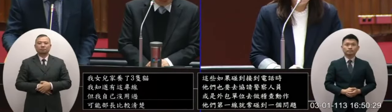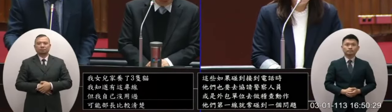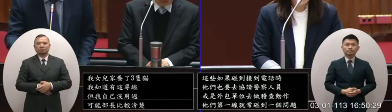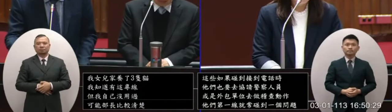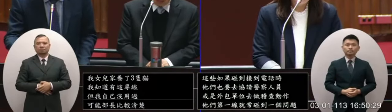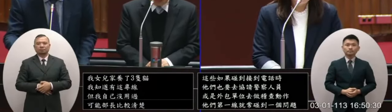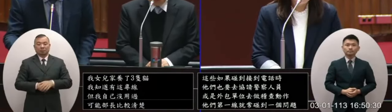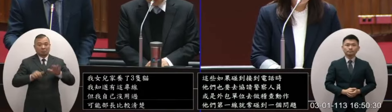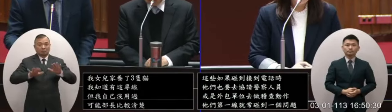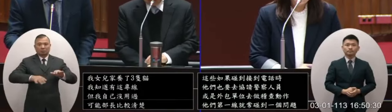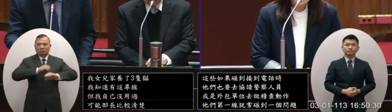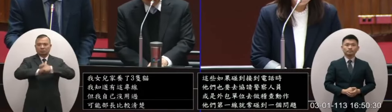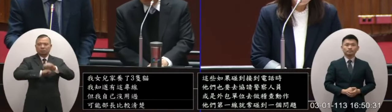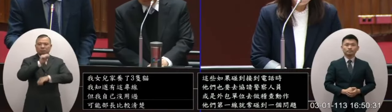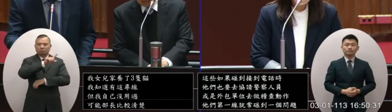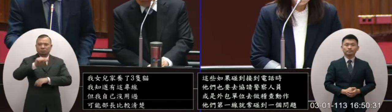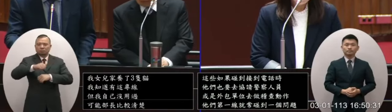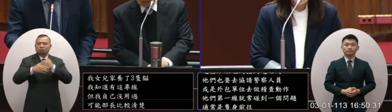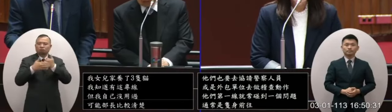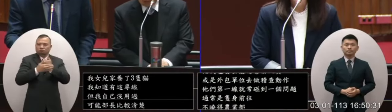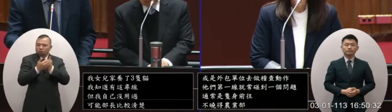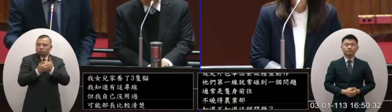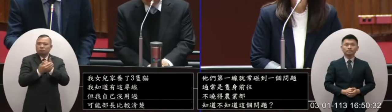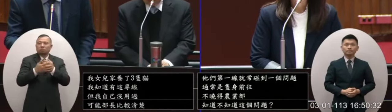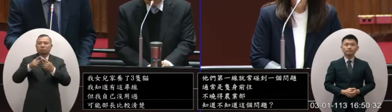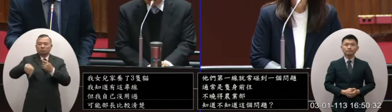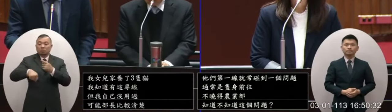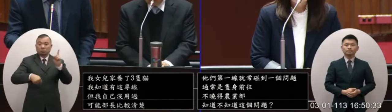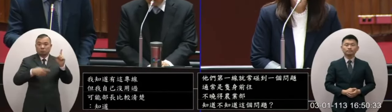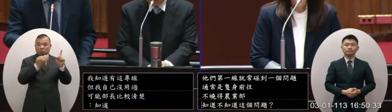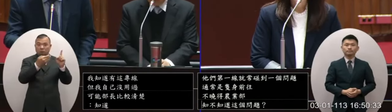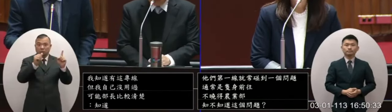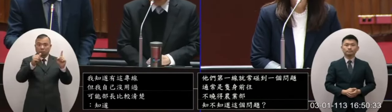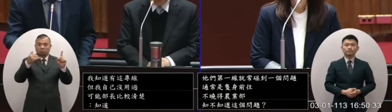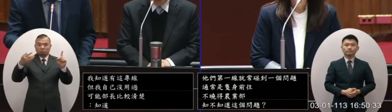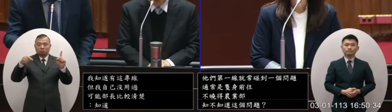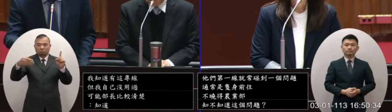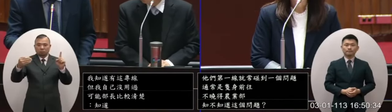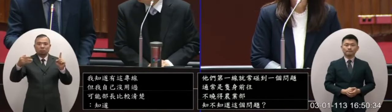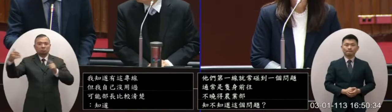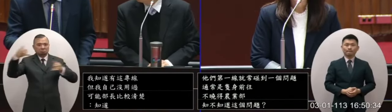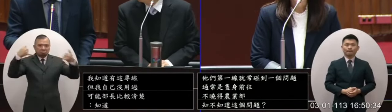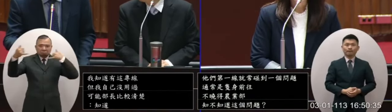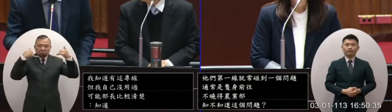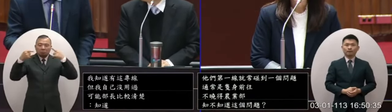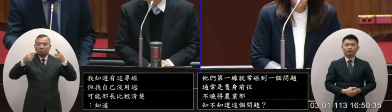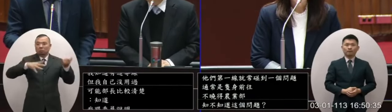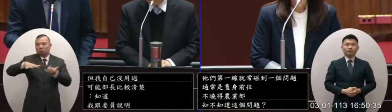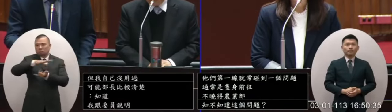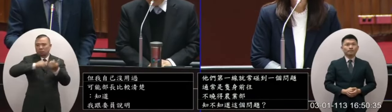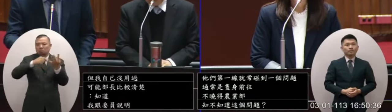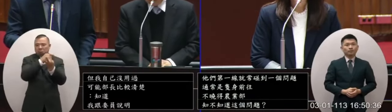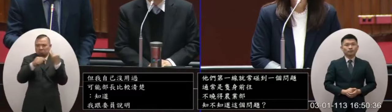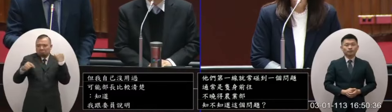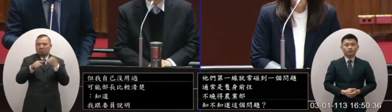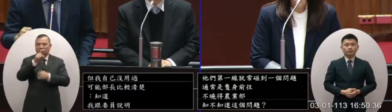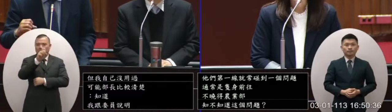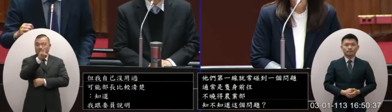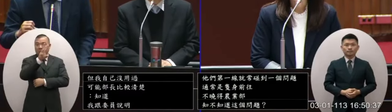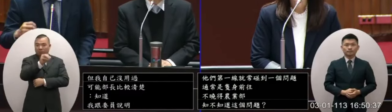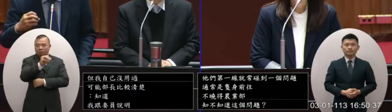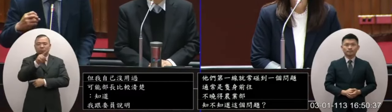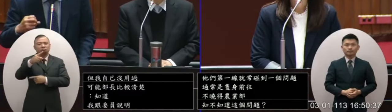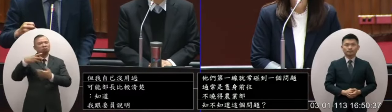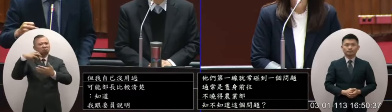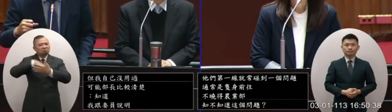的动保的一个接受1959的案件里面，全台湾大概有13万件啊。那其中比较